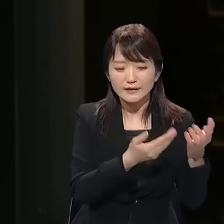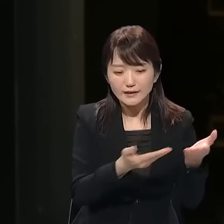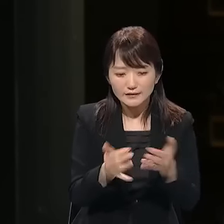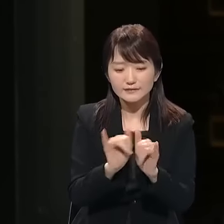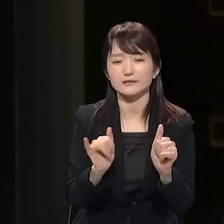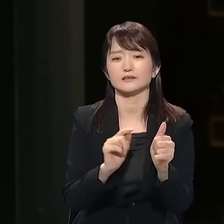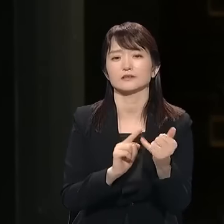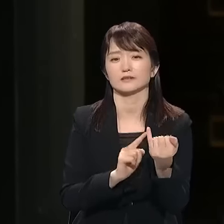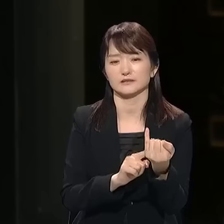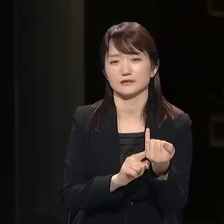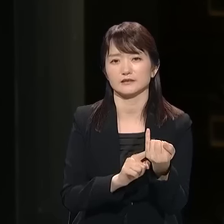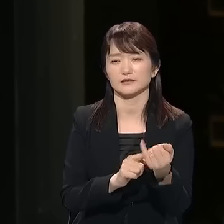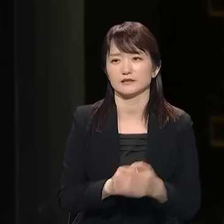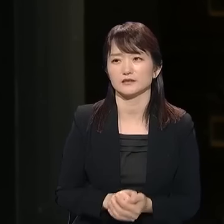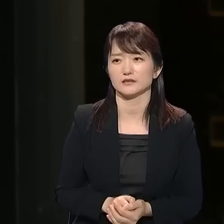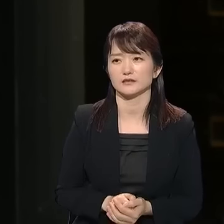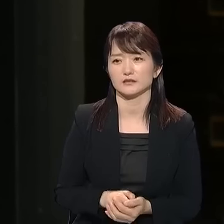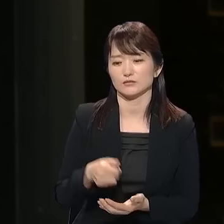이